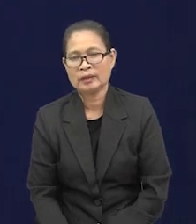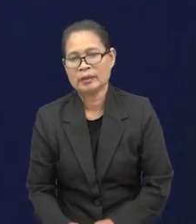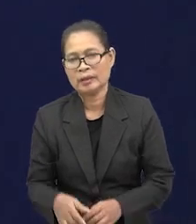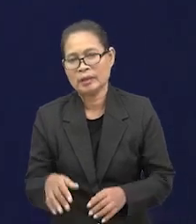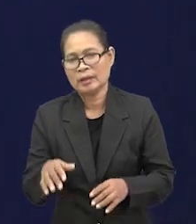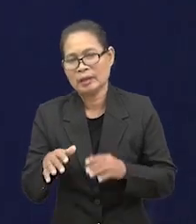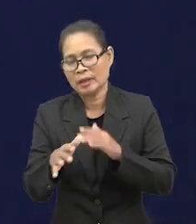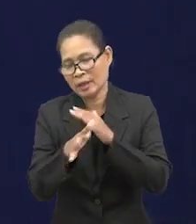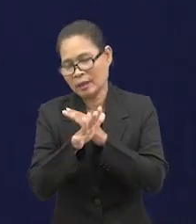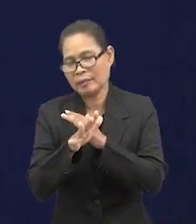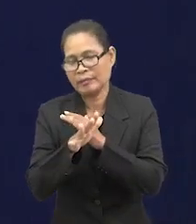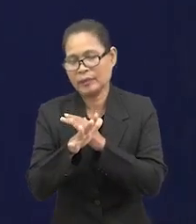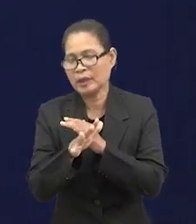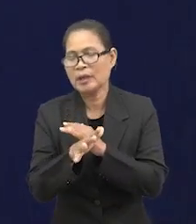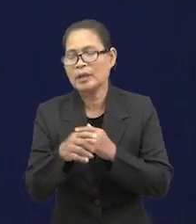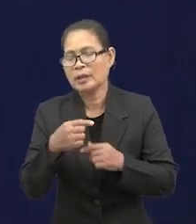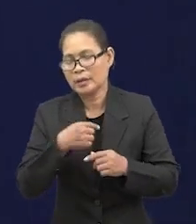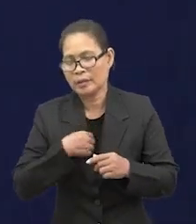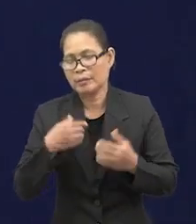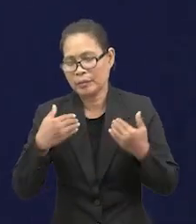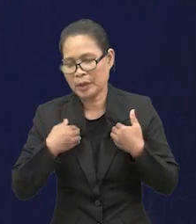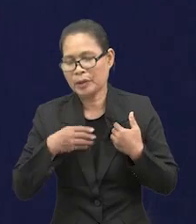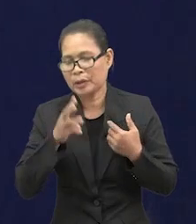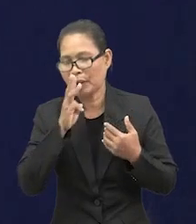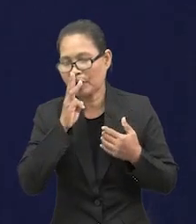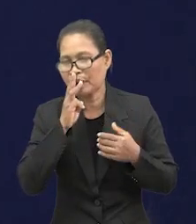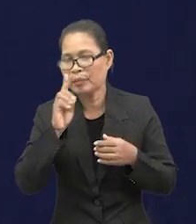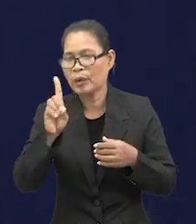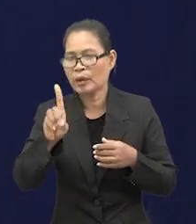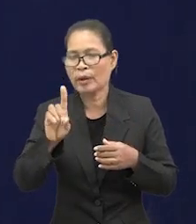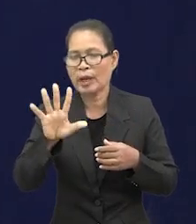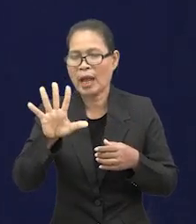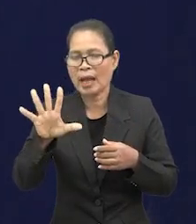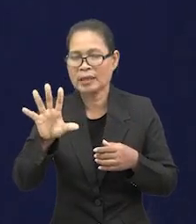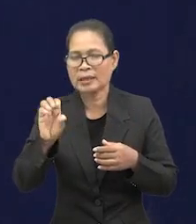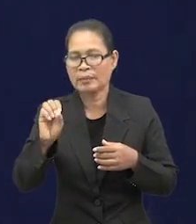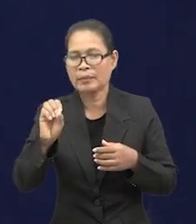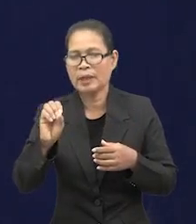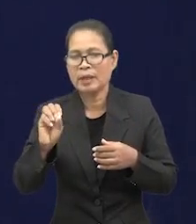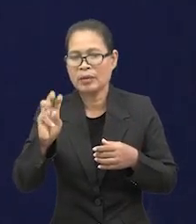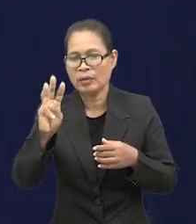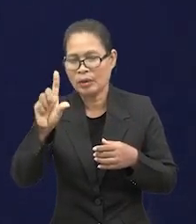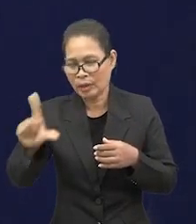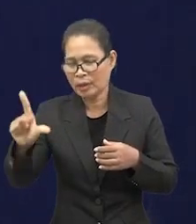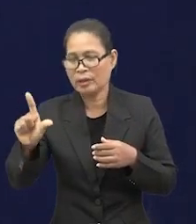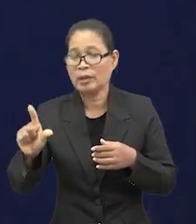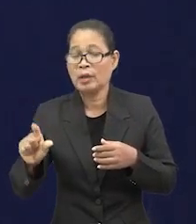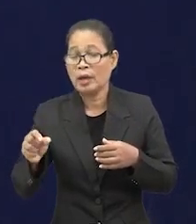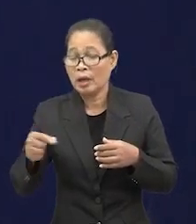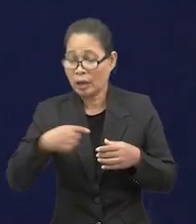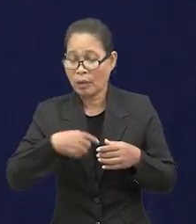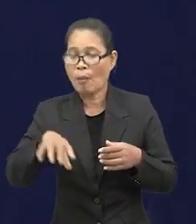Dạ chênh máu khi miên tực 150 lít nơi thứ ngày ni khi nhóm nhằm ở